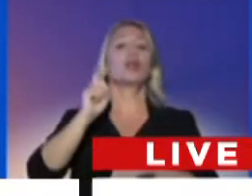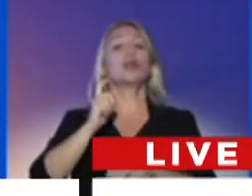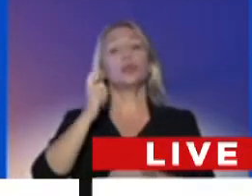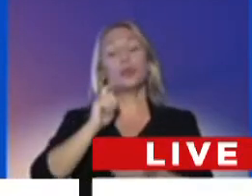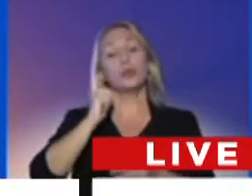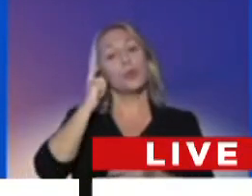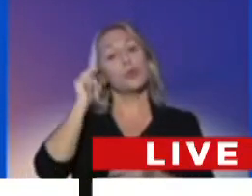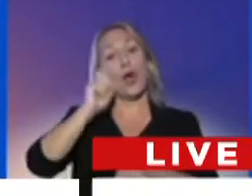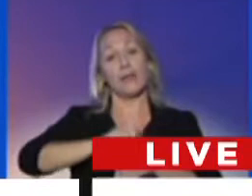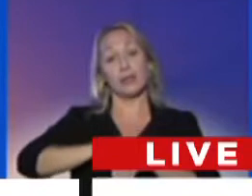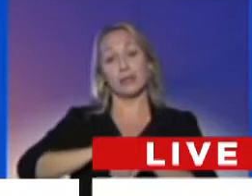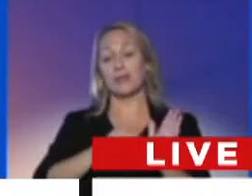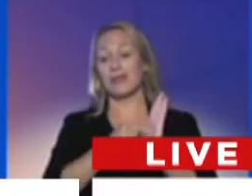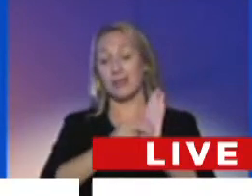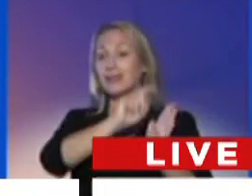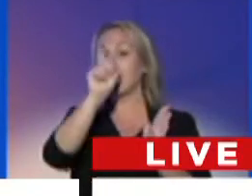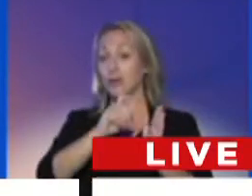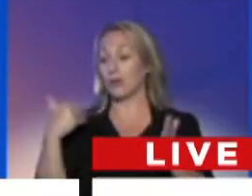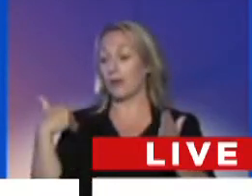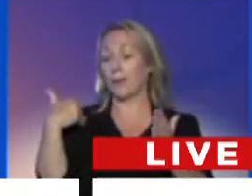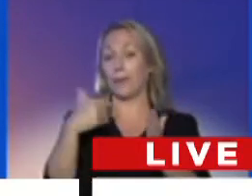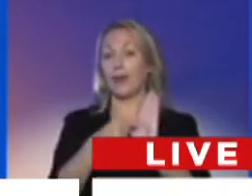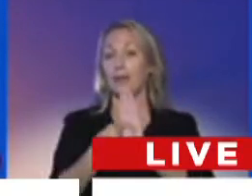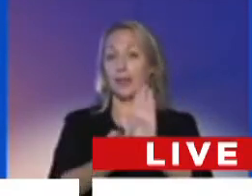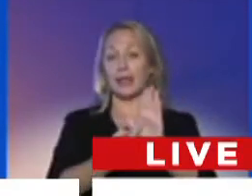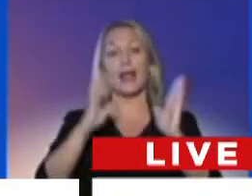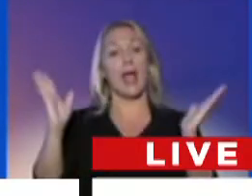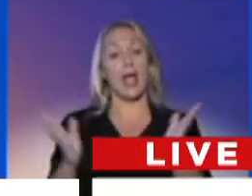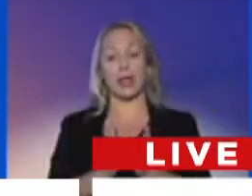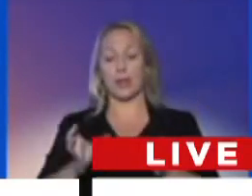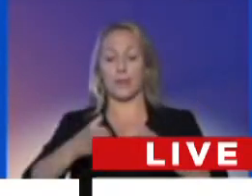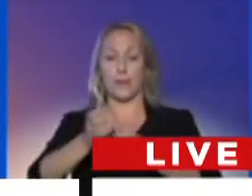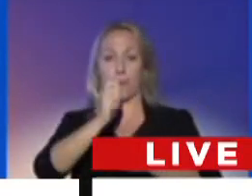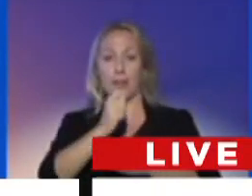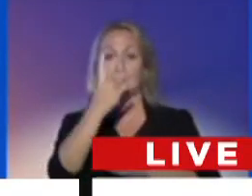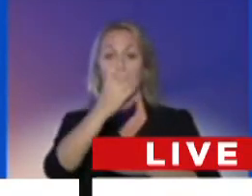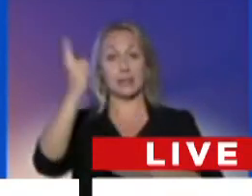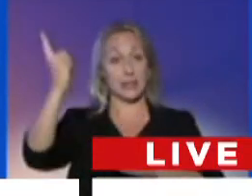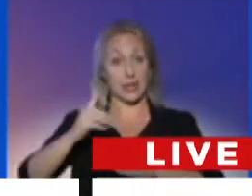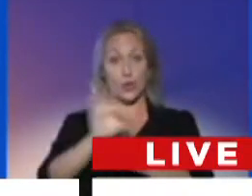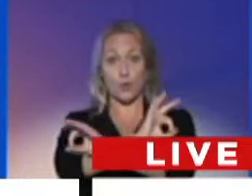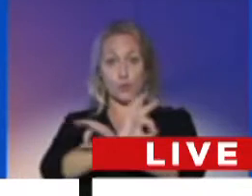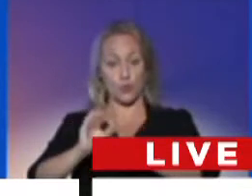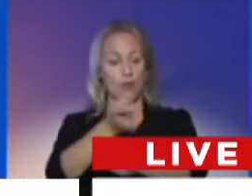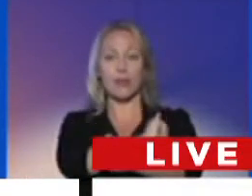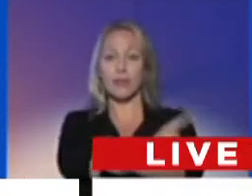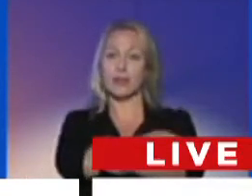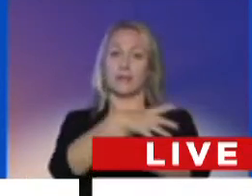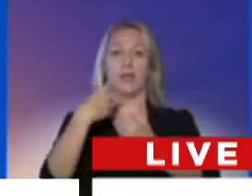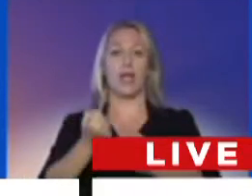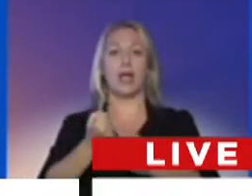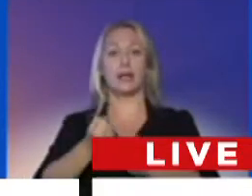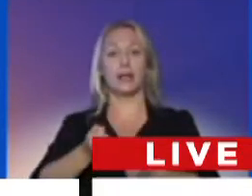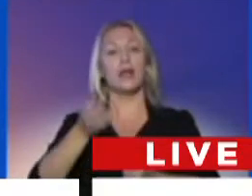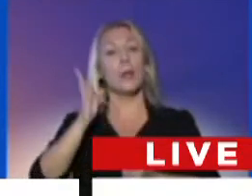αποδεικνύει ότι η δυνατότητα σε ένα κόμμα το οποίο έχει το 40% να έχει την αυτοδυναμία στο κοινοβούλιο και να μπορεί να κυβερνήσει